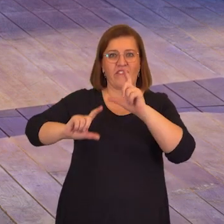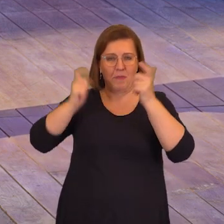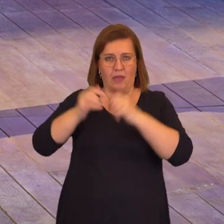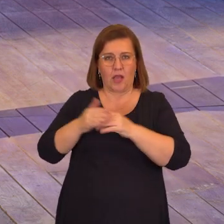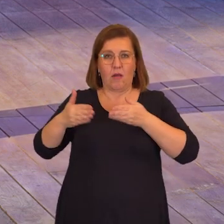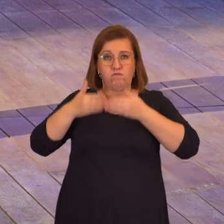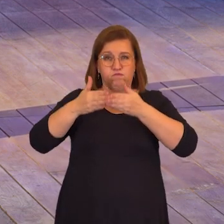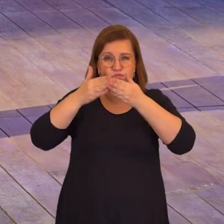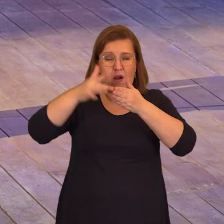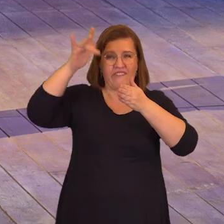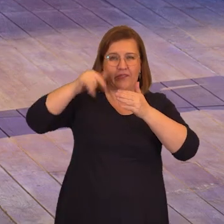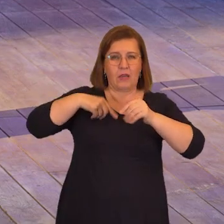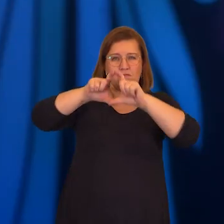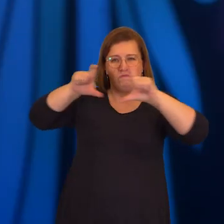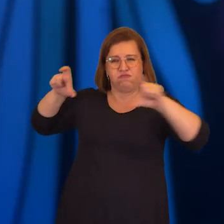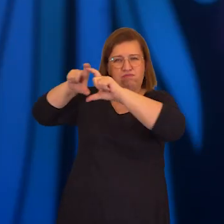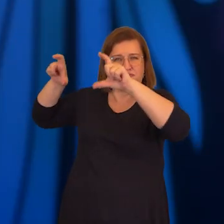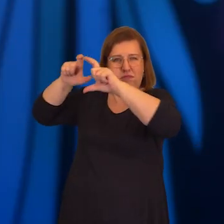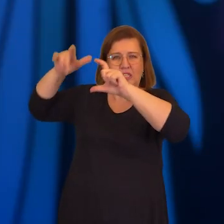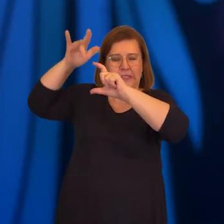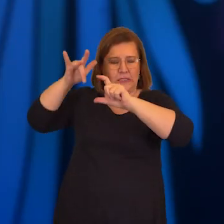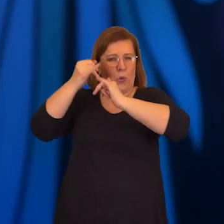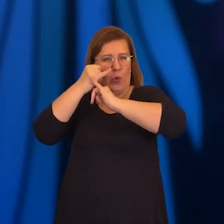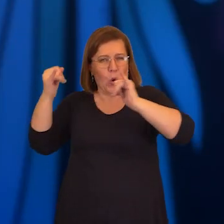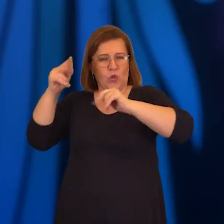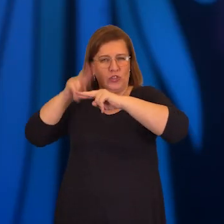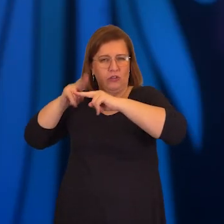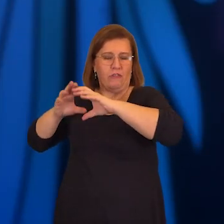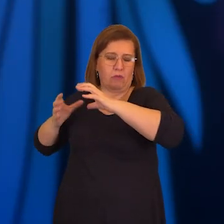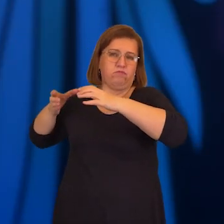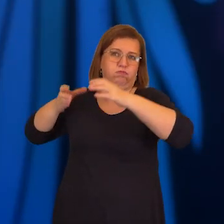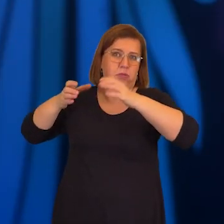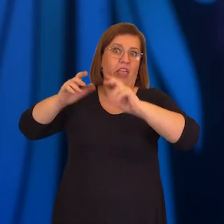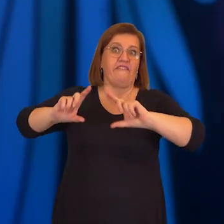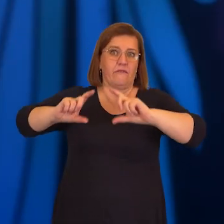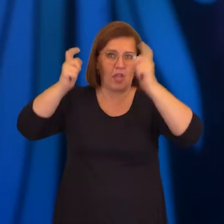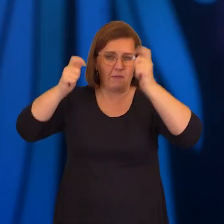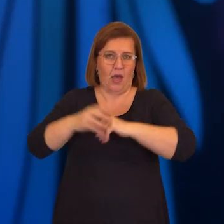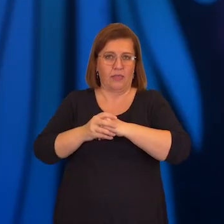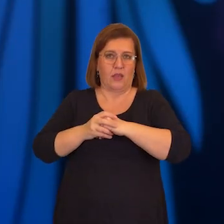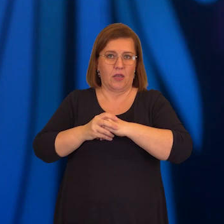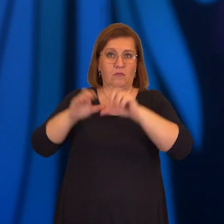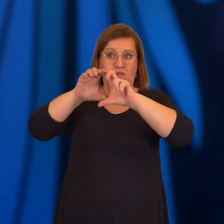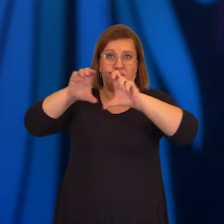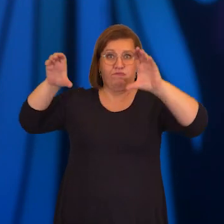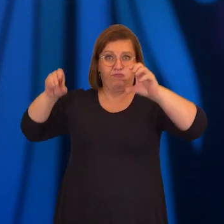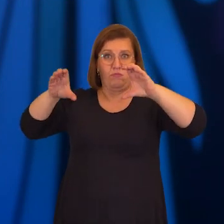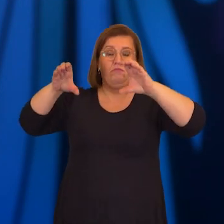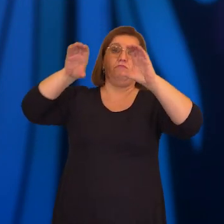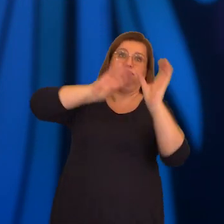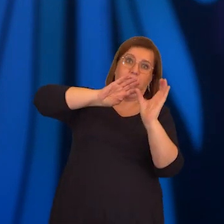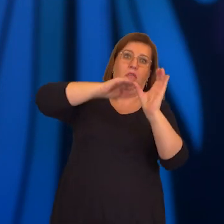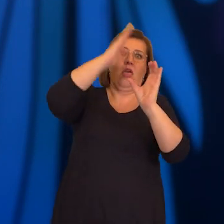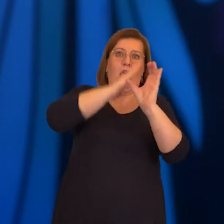przewoził kontenery z Chin do Stanów Zjednoczonych. W wyniku tego wypadku kontenery rozszczelniają się i do